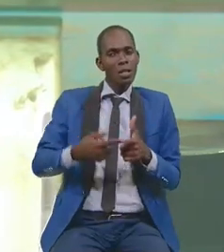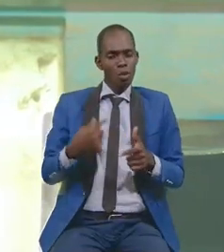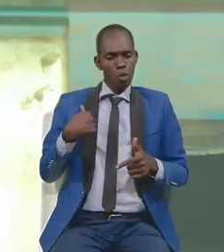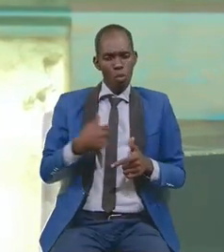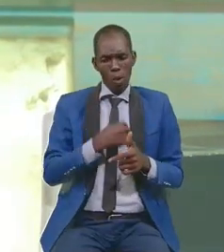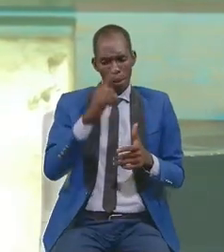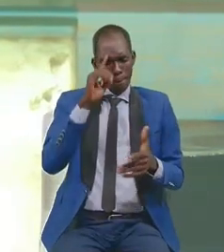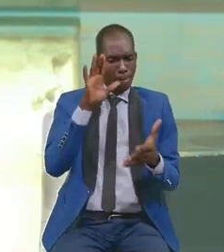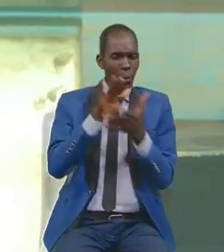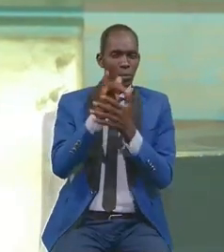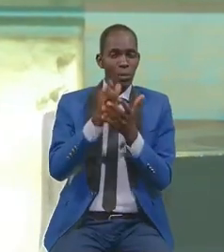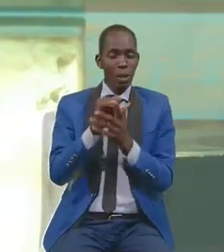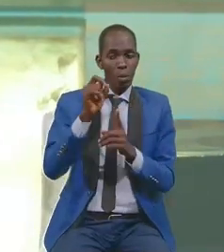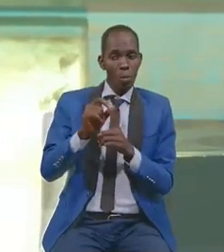cœur.